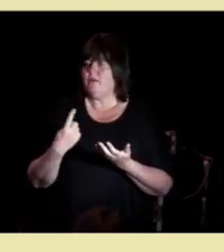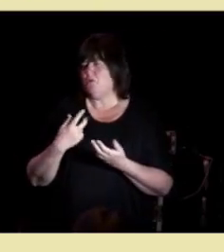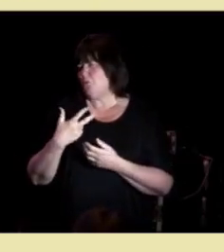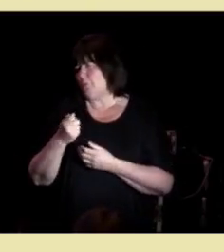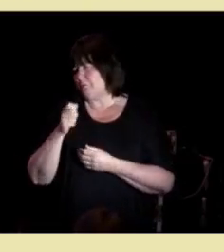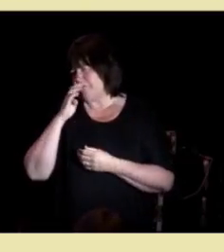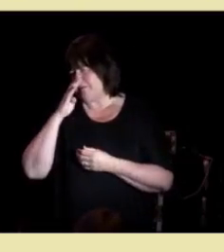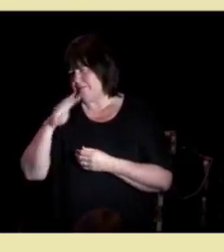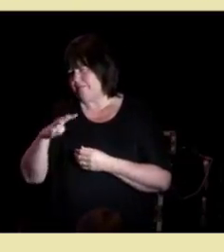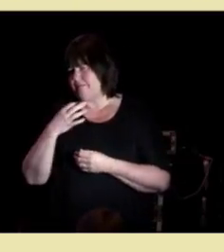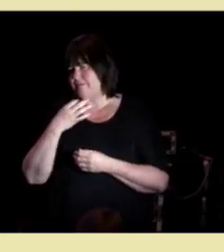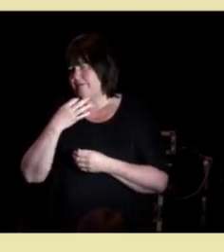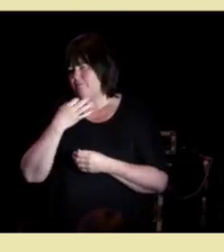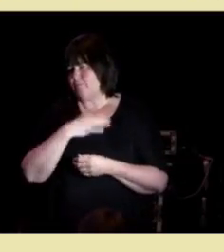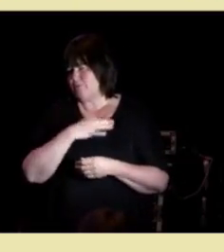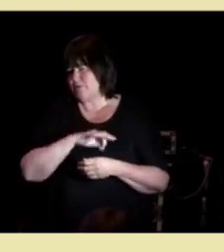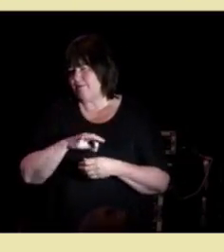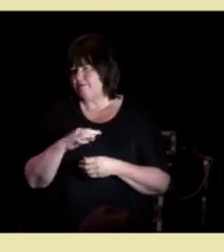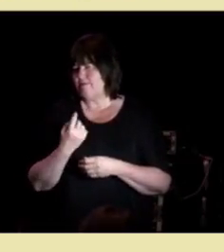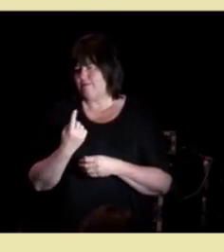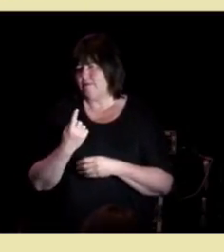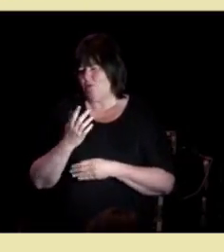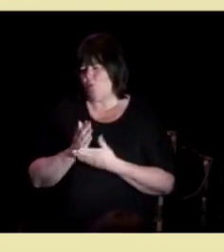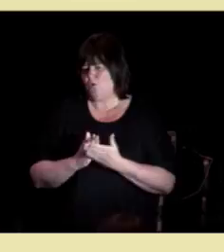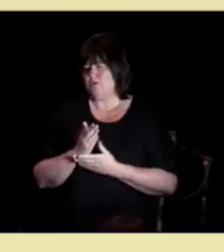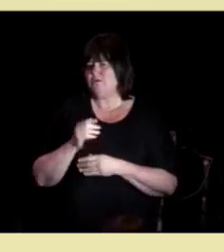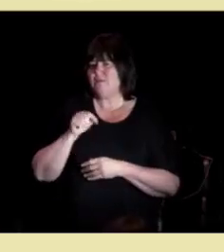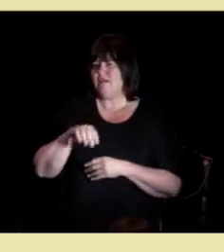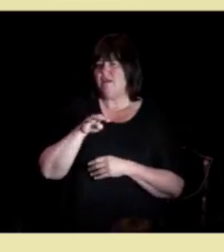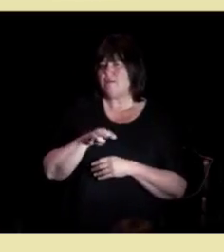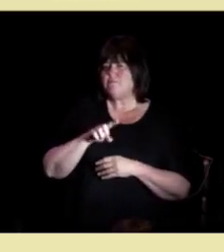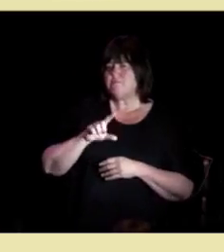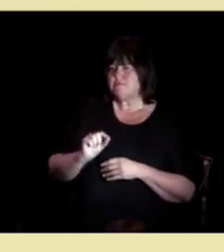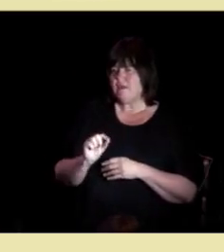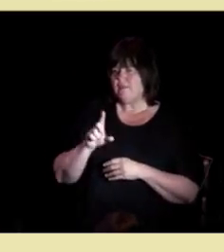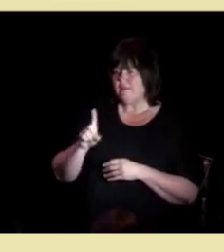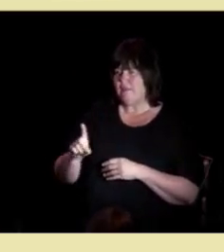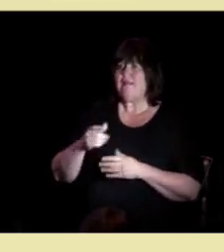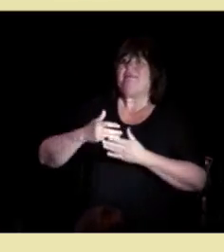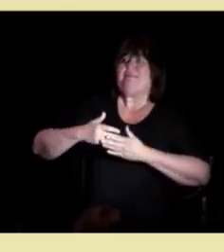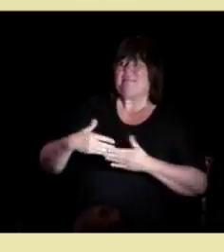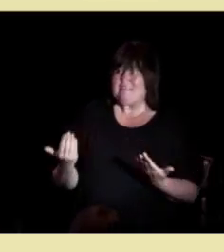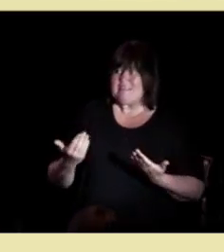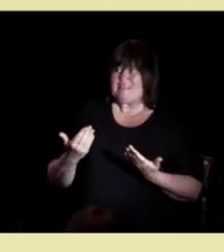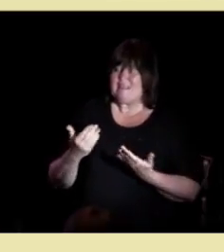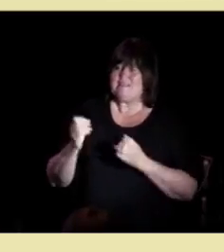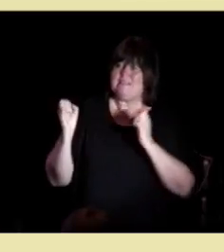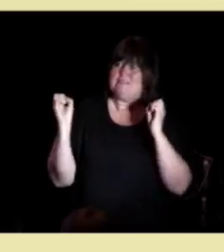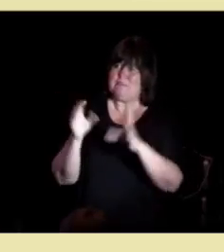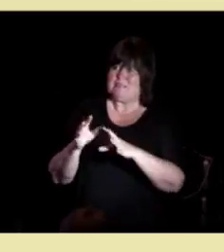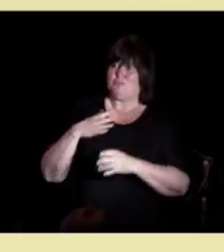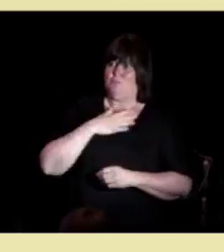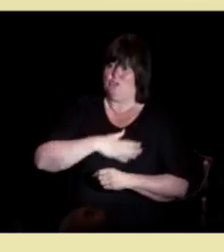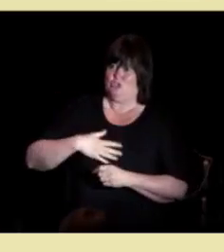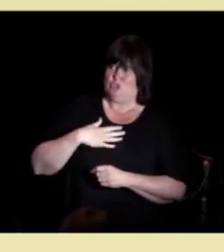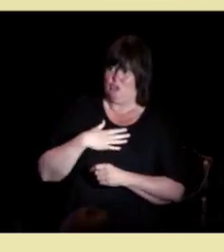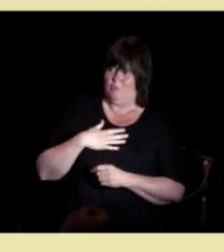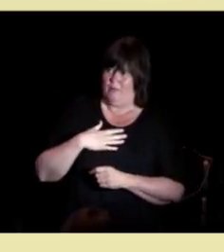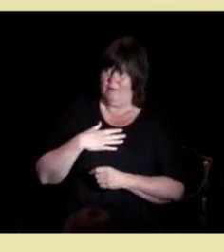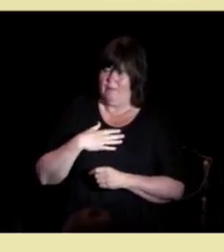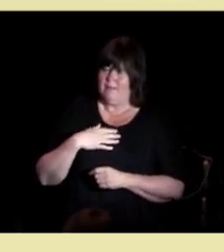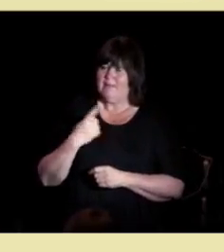80-90% av de grunnene er det vi kaller NCD-er, ikke-smittsomme sykdommer. De har